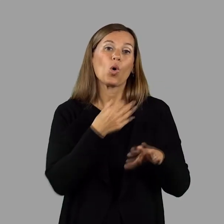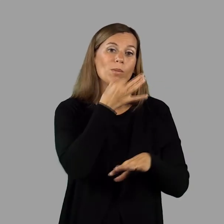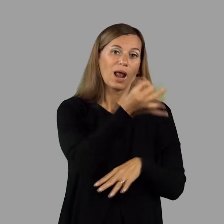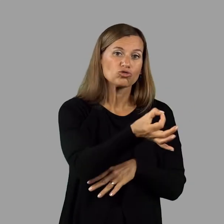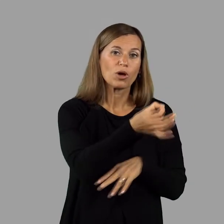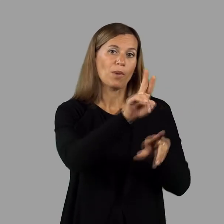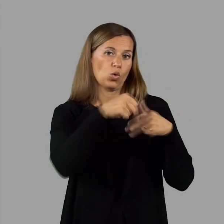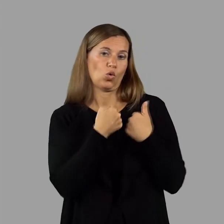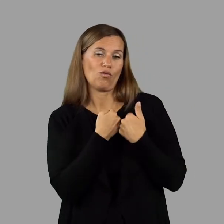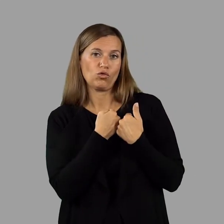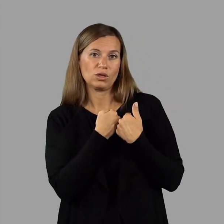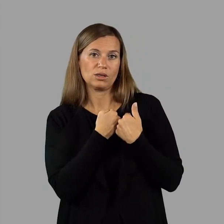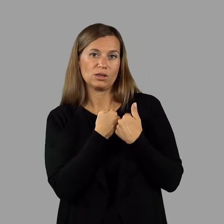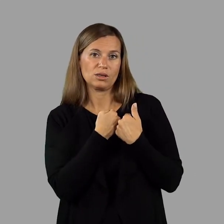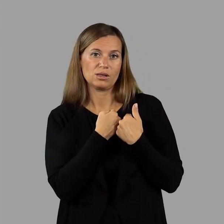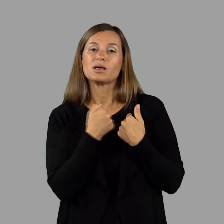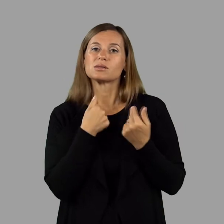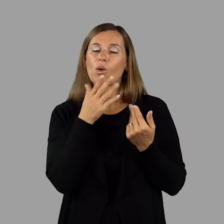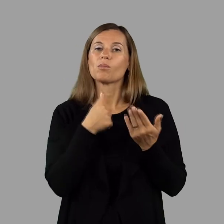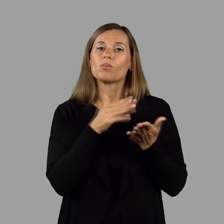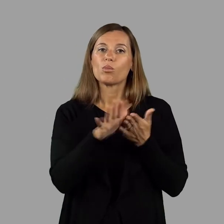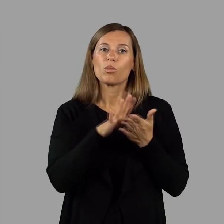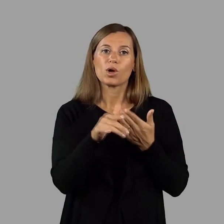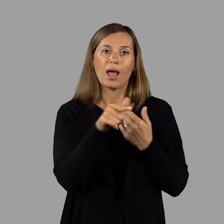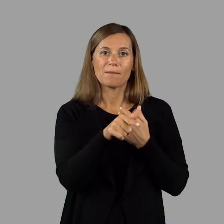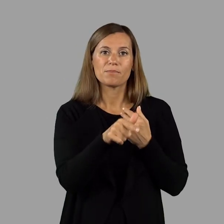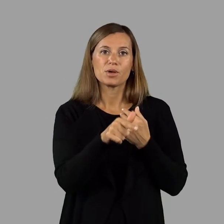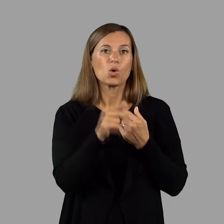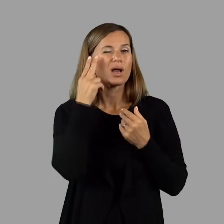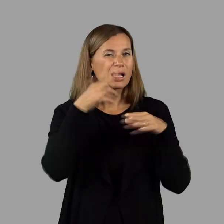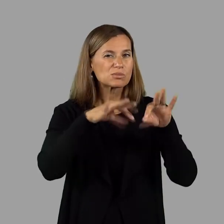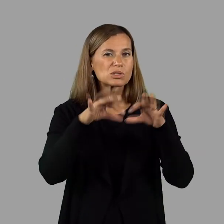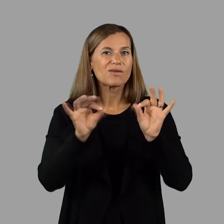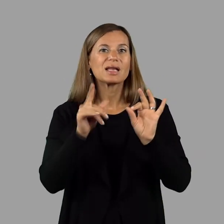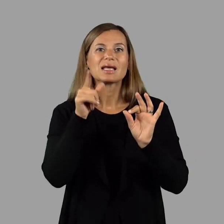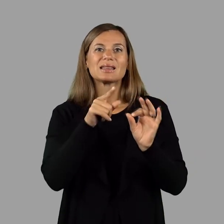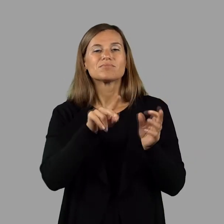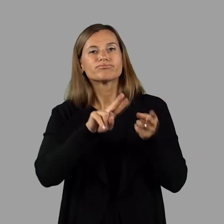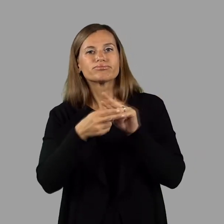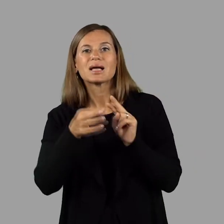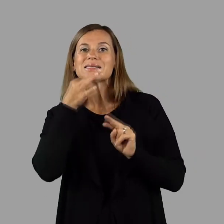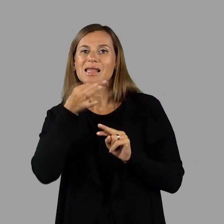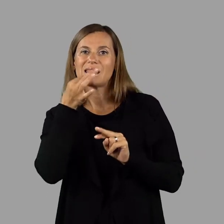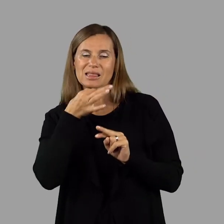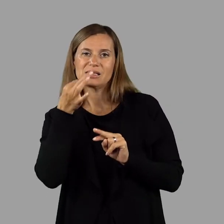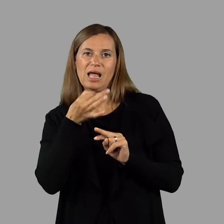nekaj vprašam in odgovori. Torej bom uporabil razpoznavalnik in pa sintetizator.